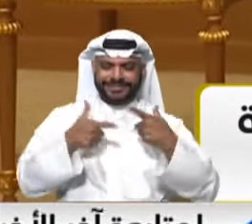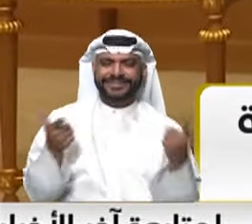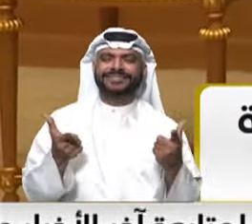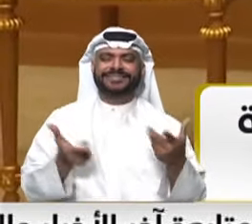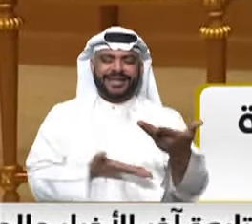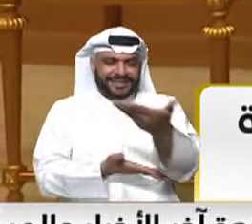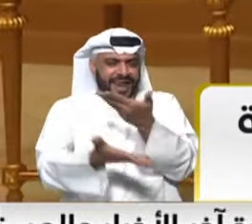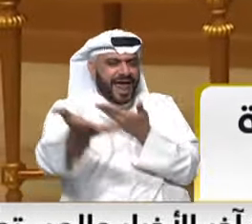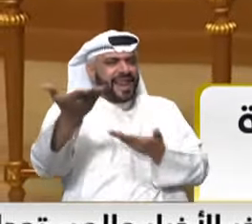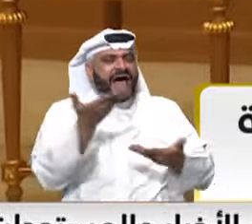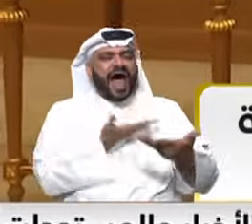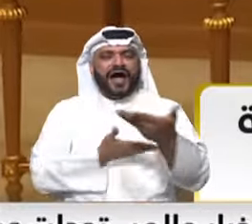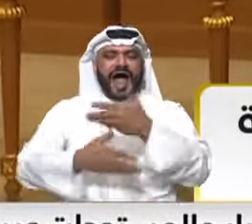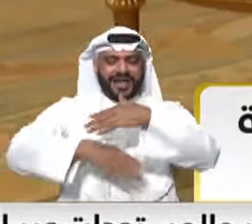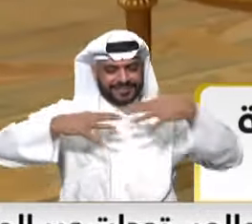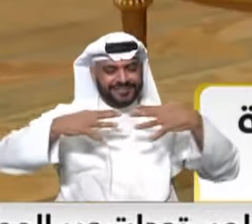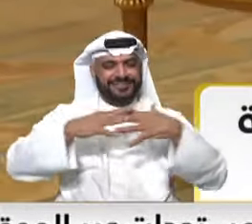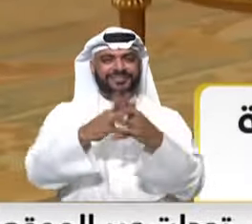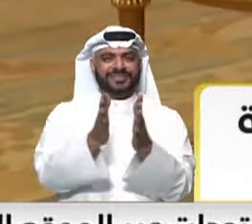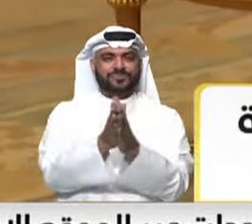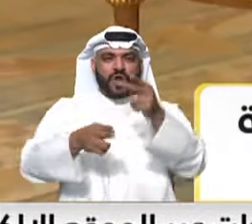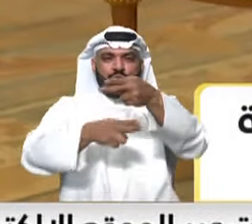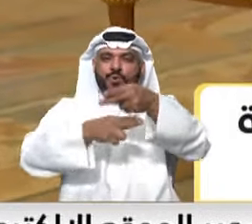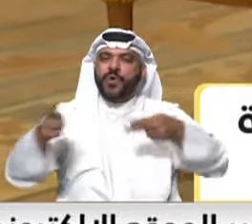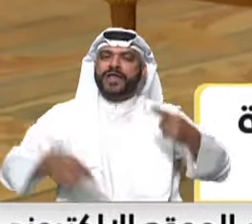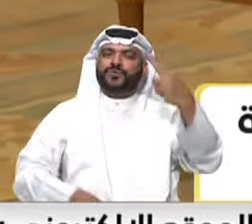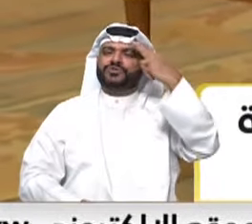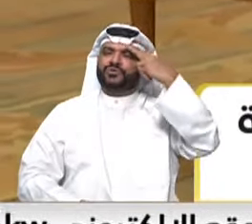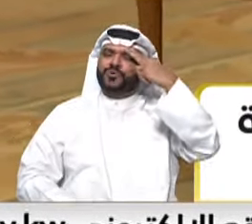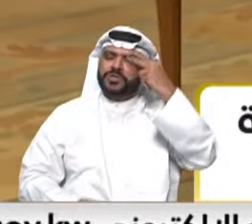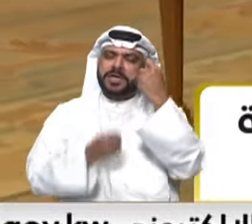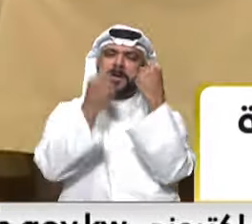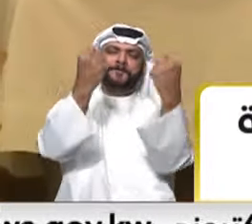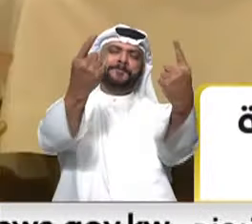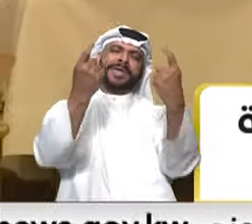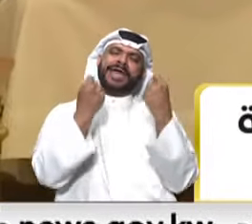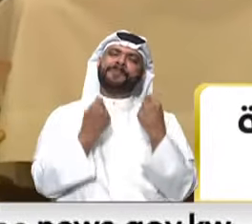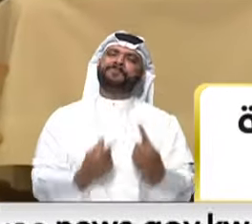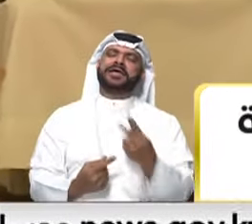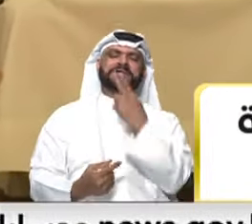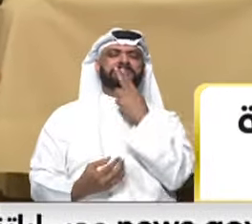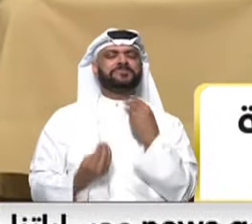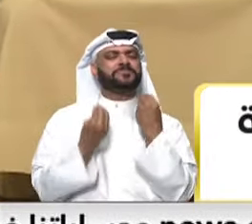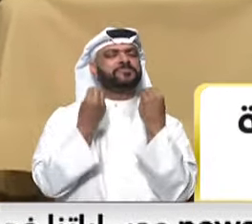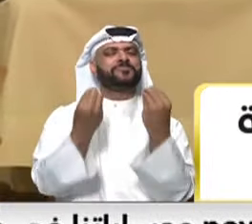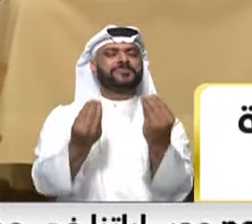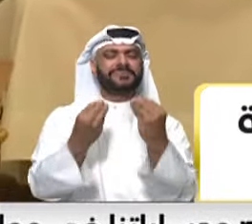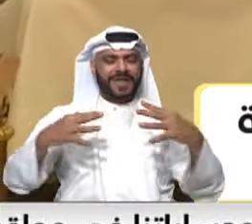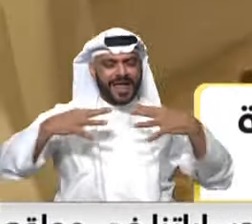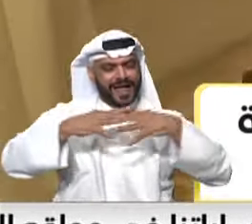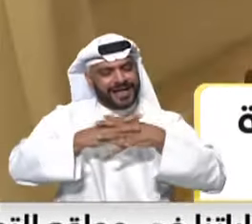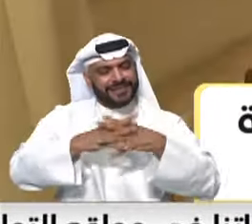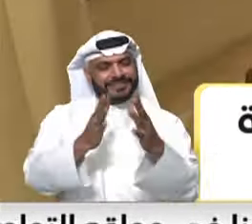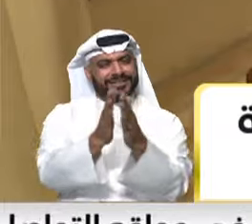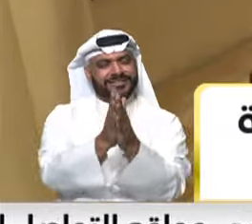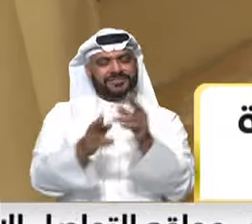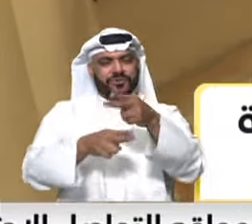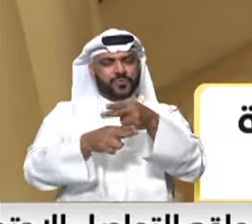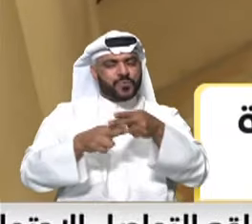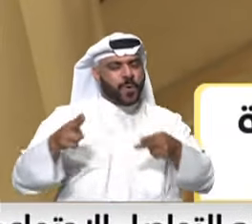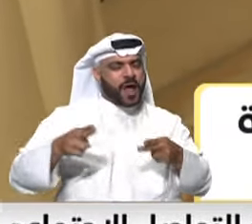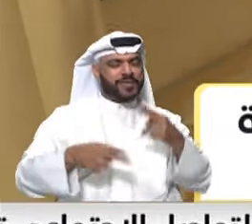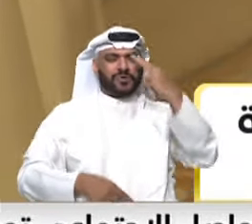الاخويه الوطيده بين البلدين والشعبين الشقيقين وسبل دعمها وتعزيزها وتطويرها بما يخدم